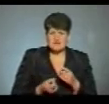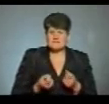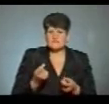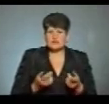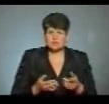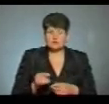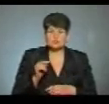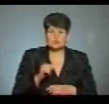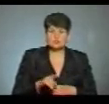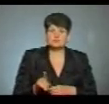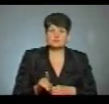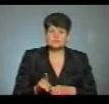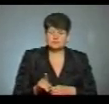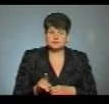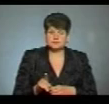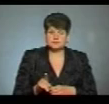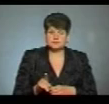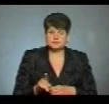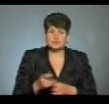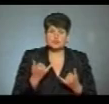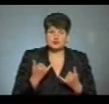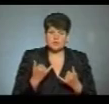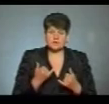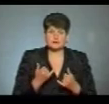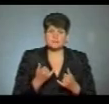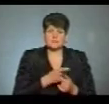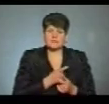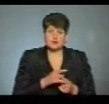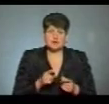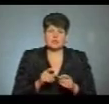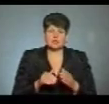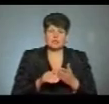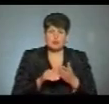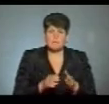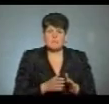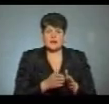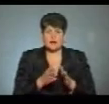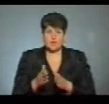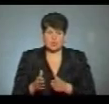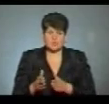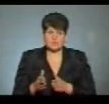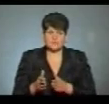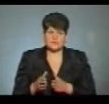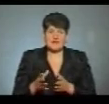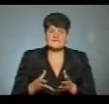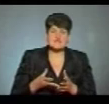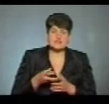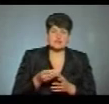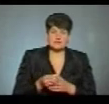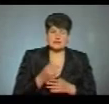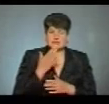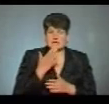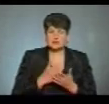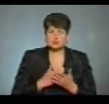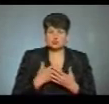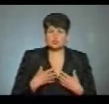із-за того, що сьогодні стаціонарна допомога переходить на фінансування з Національної